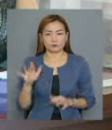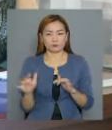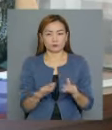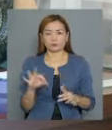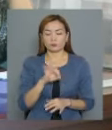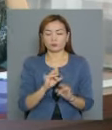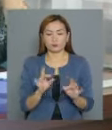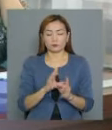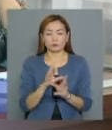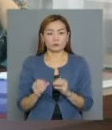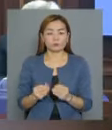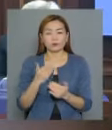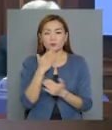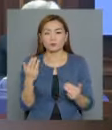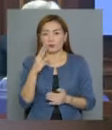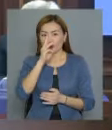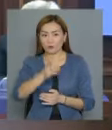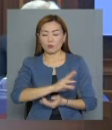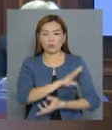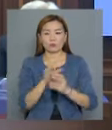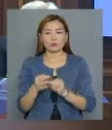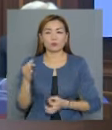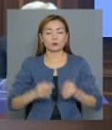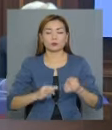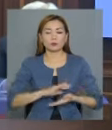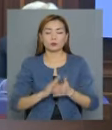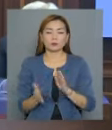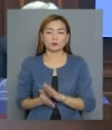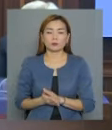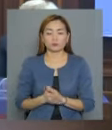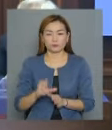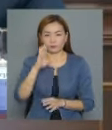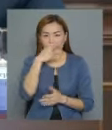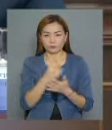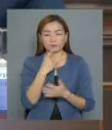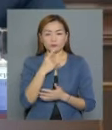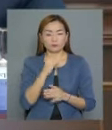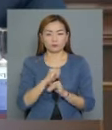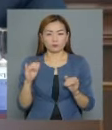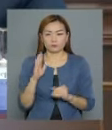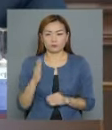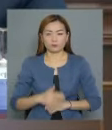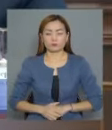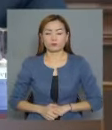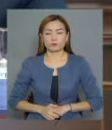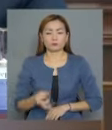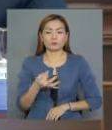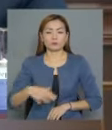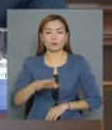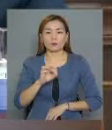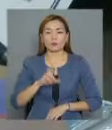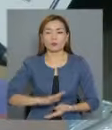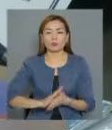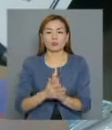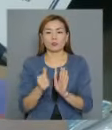делах и отметил Что за последние три года количество судебных процессов на государственном языке невелико по республике нашей